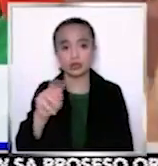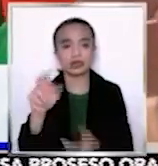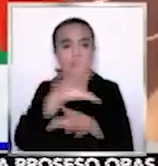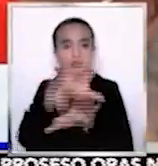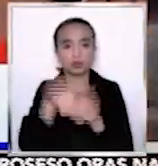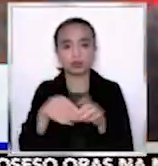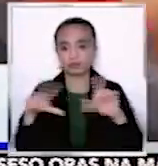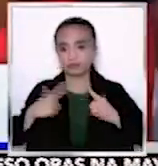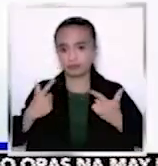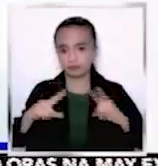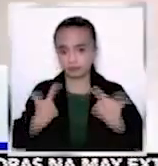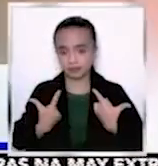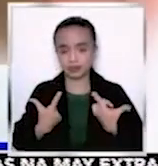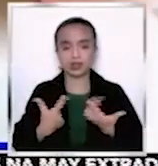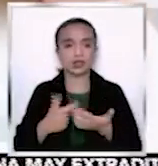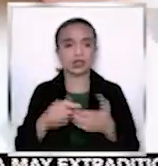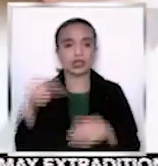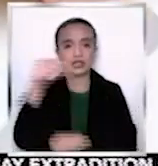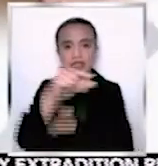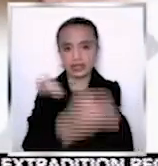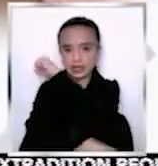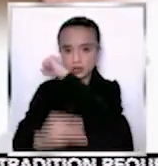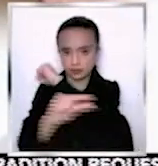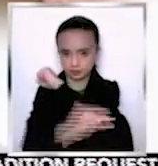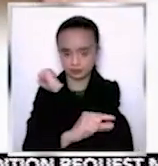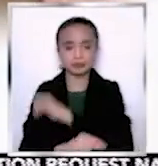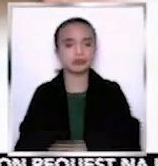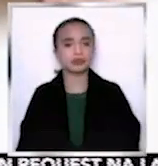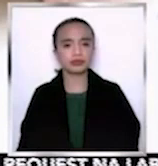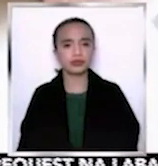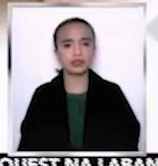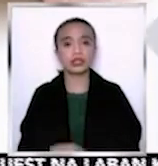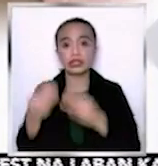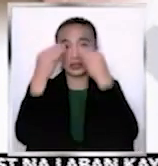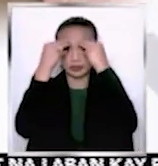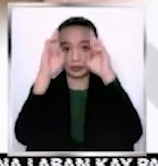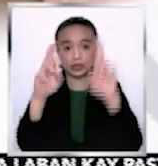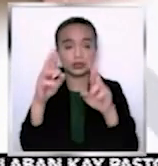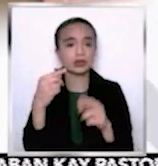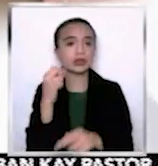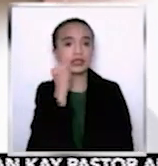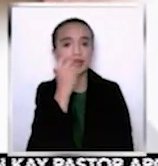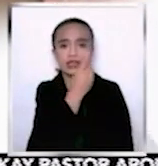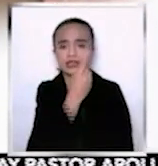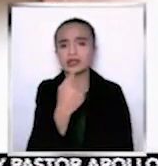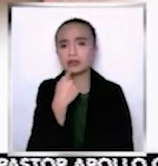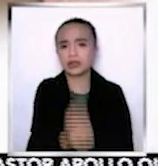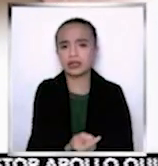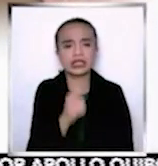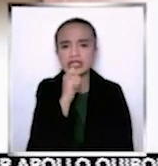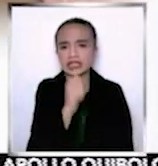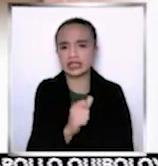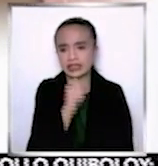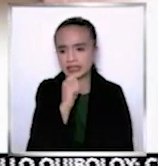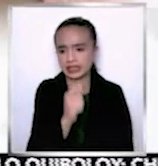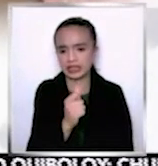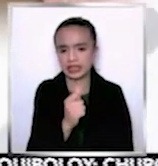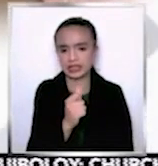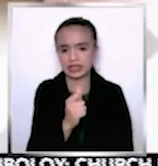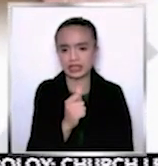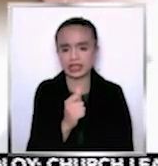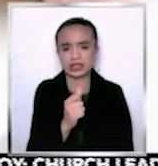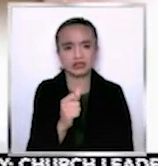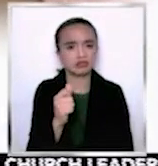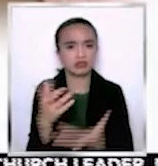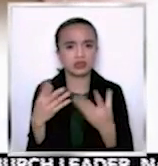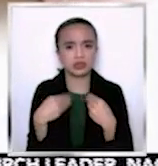City at Atimonan sa Quezon. Sa isang pahayag, sinabi ni Mayor Sara na hindi raw niya ine-entertain ang posibilidad na palitan ang kanyang